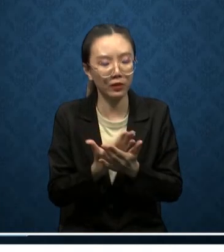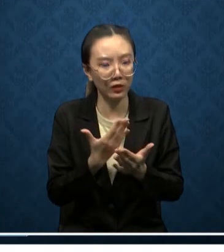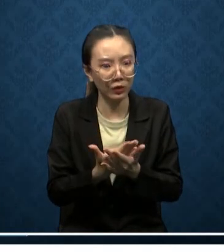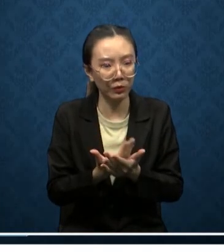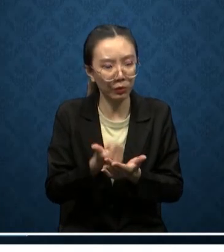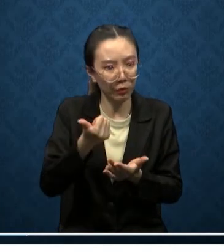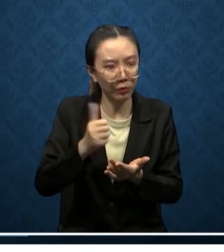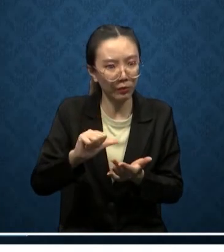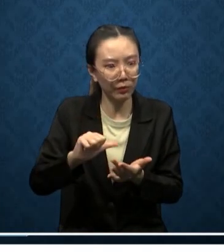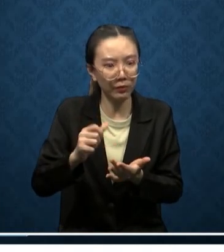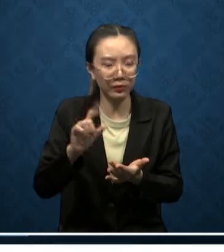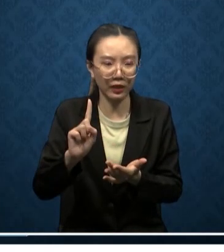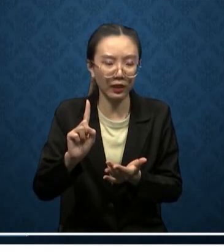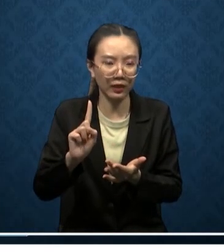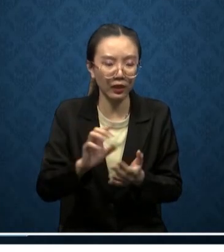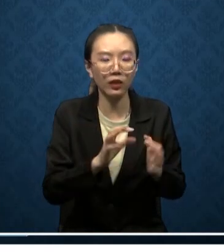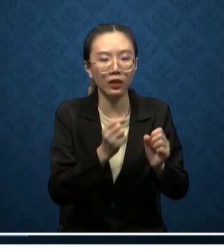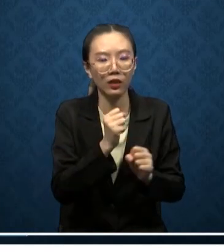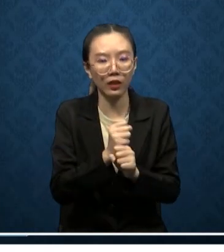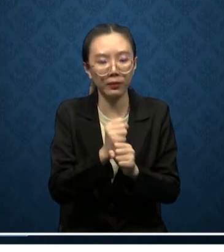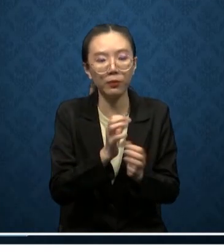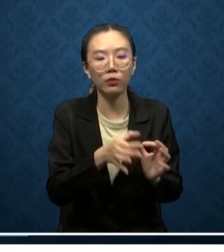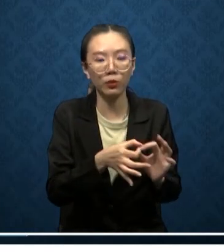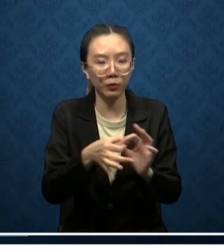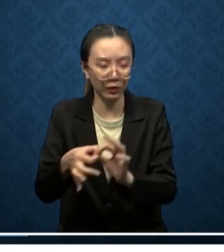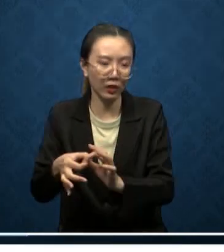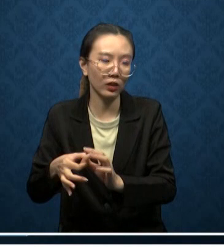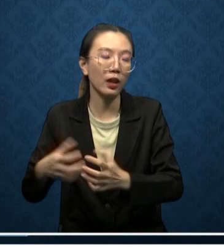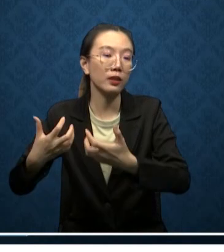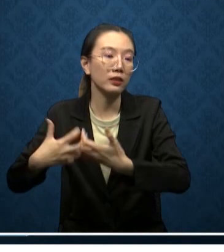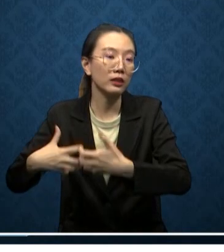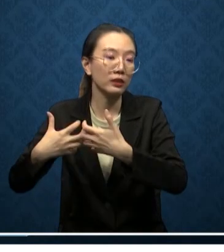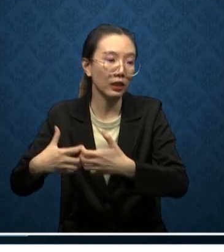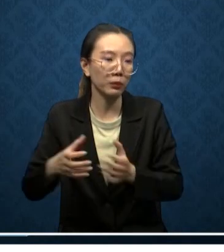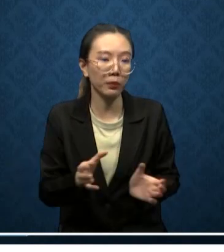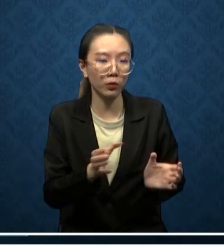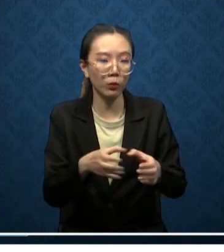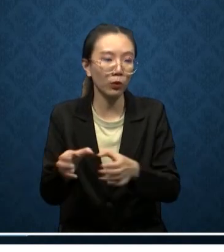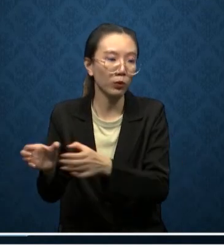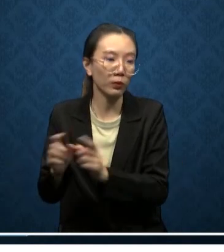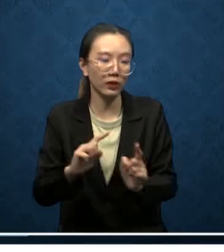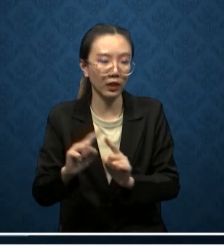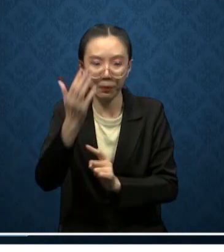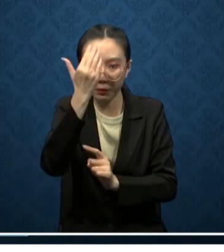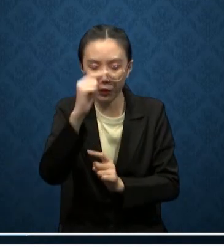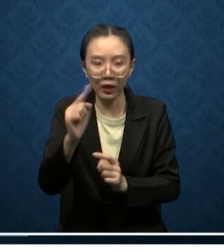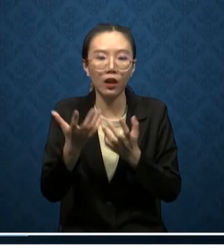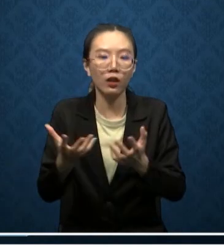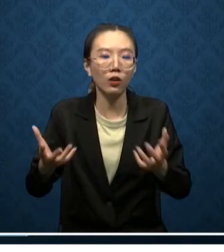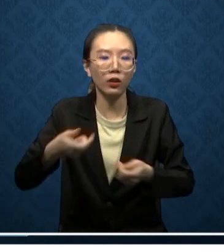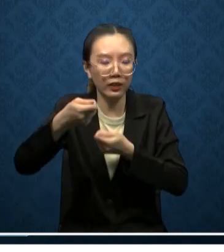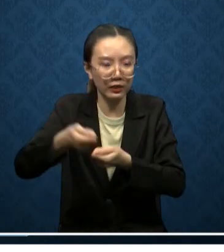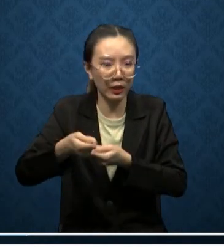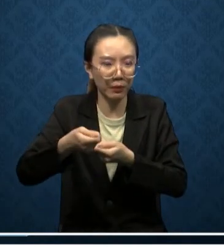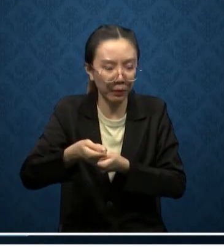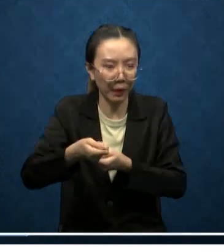วิจัยต้องมีความจและเชื่อมโยงซึ่งกันและกันนะครับการใช้เครื่องจักรกลในกลุ่มต่างๆนะครับเอ่อเพราะว่าสินค้าเกษตรนั้นอาจจะหลากหลายการ